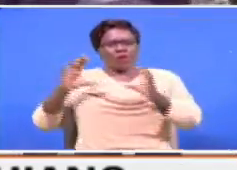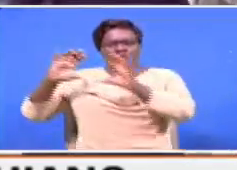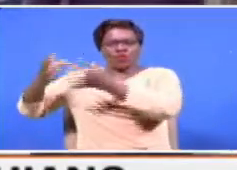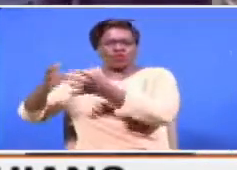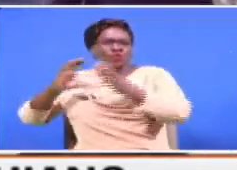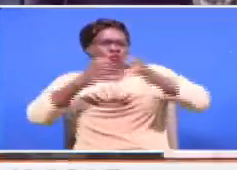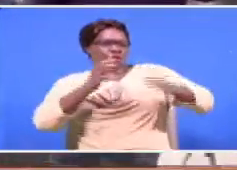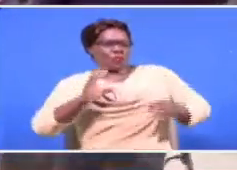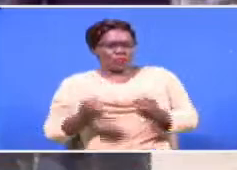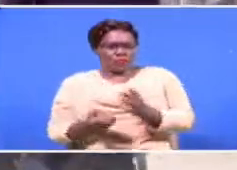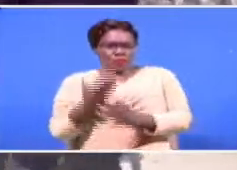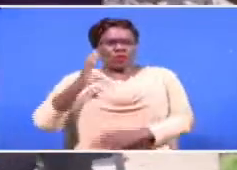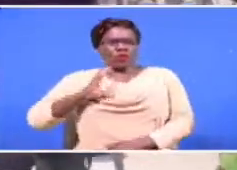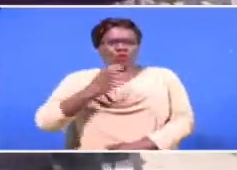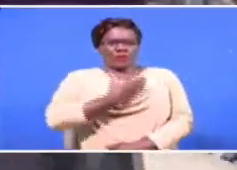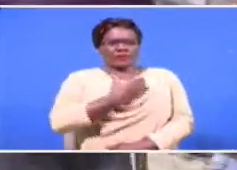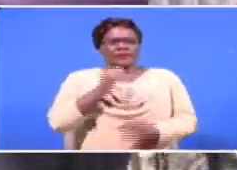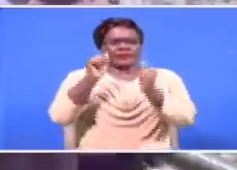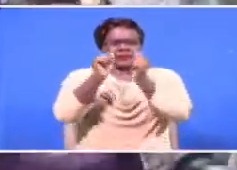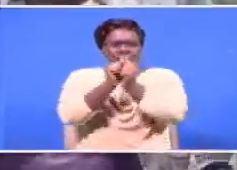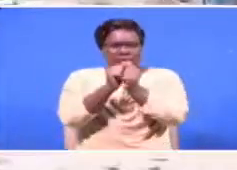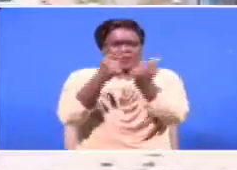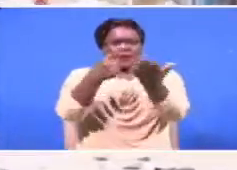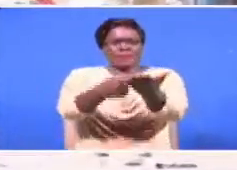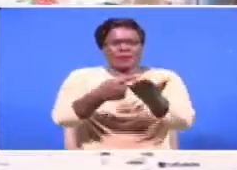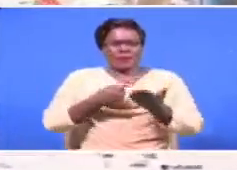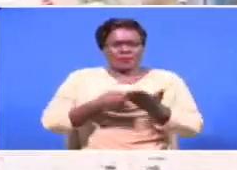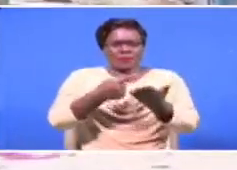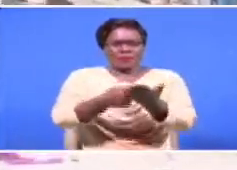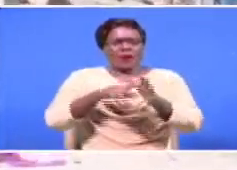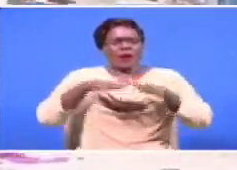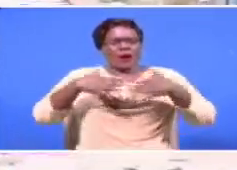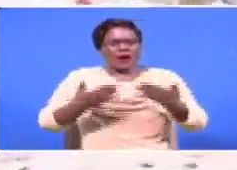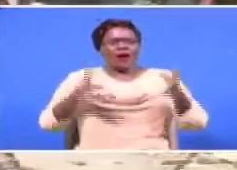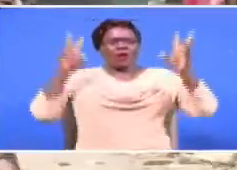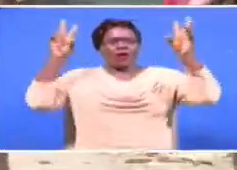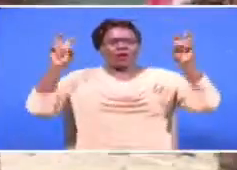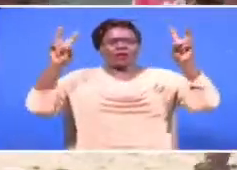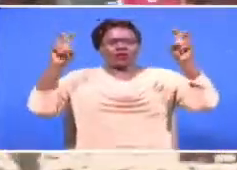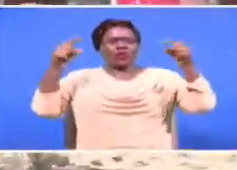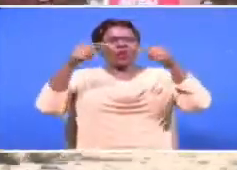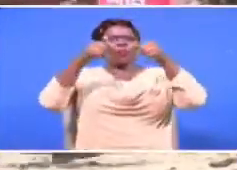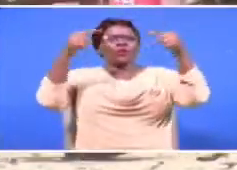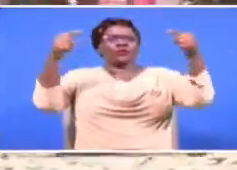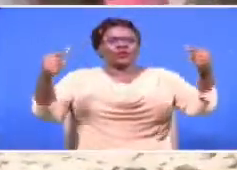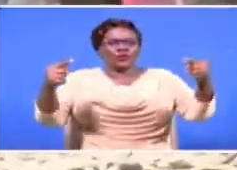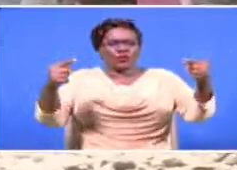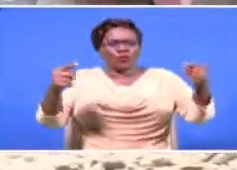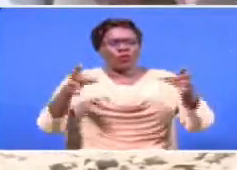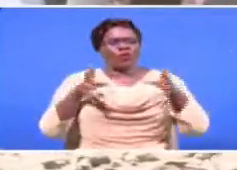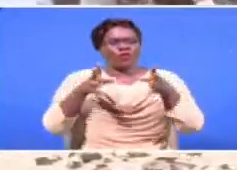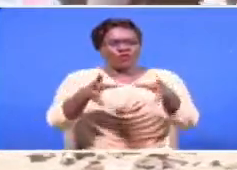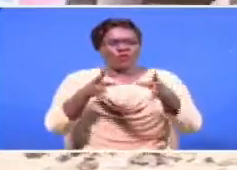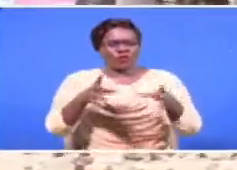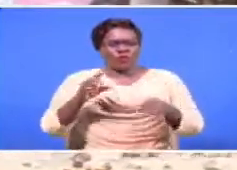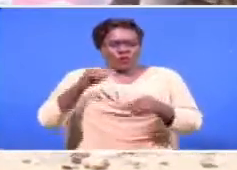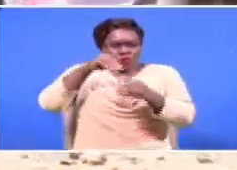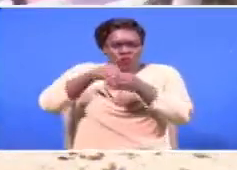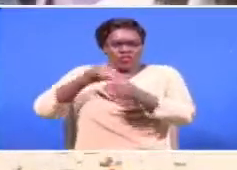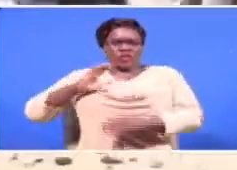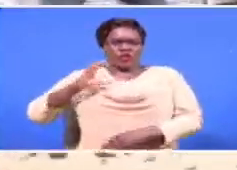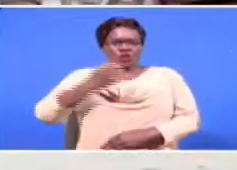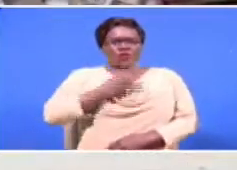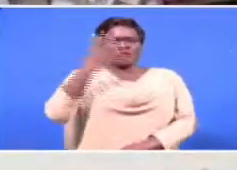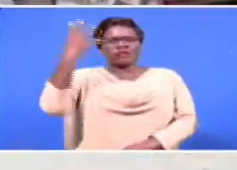mbili zitaunda kamati ya watu 10 kujadiliana kuhusiana na masuala ambayo upinzani umekuwa ukisukuma. Kwenye kamati hiyo